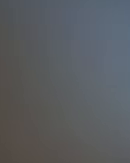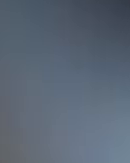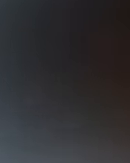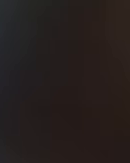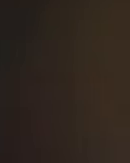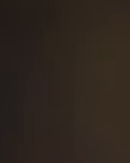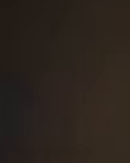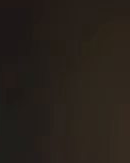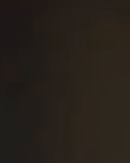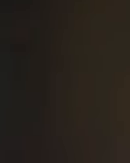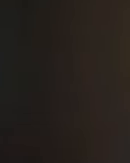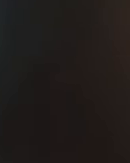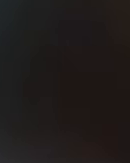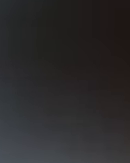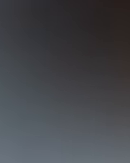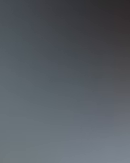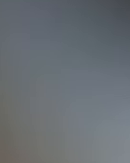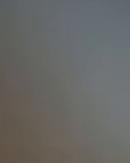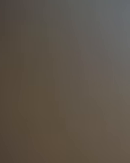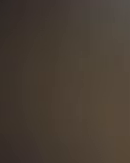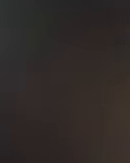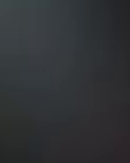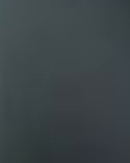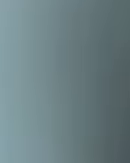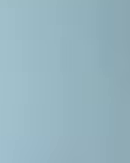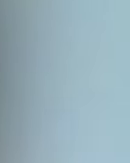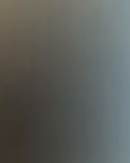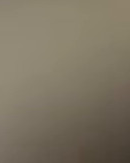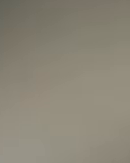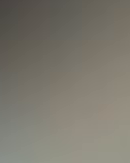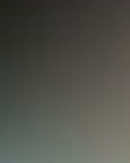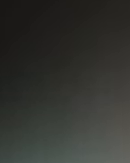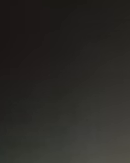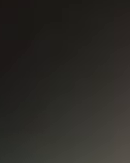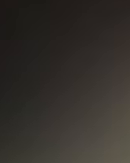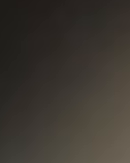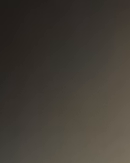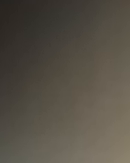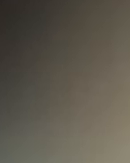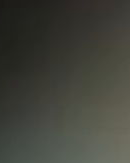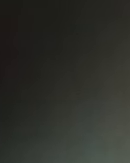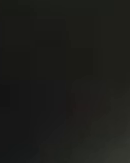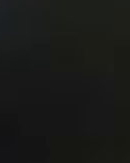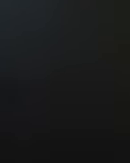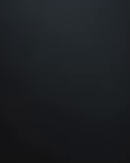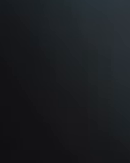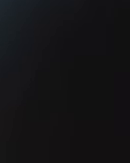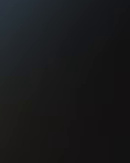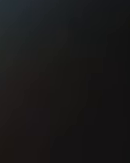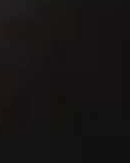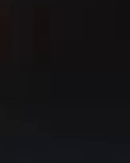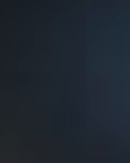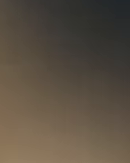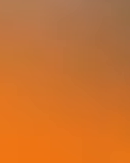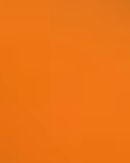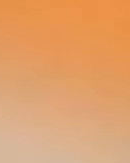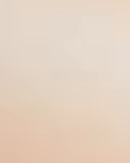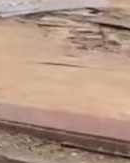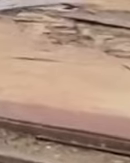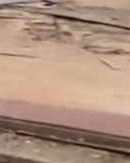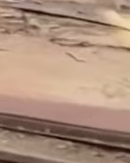bangunan ambruk ke akses jalan di depan rumah. Akibatnya, satu keluarga tetangganya tidak bisa keluar rumah seharian.